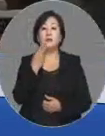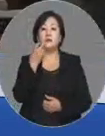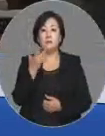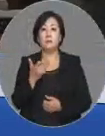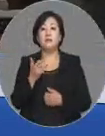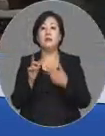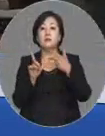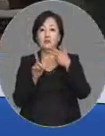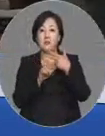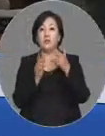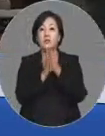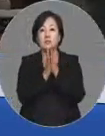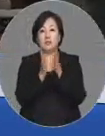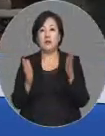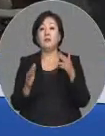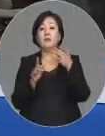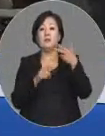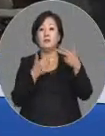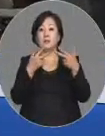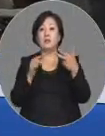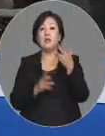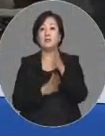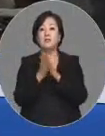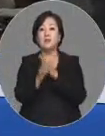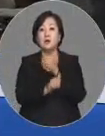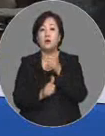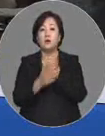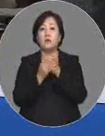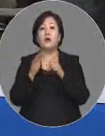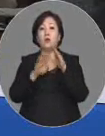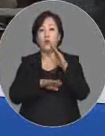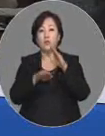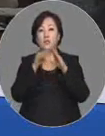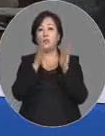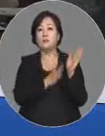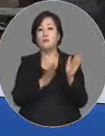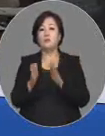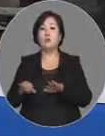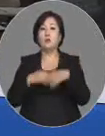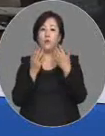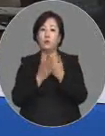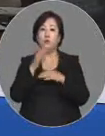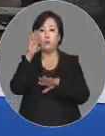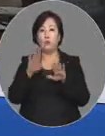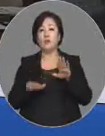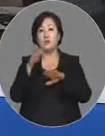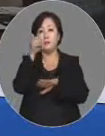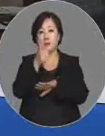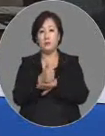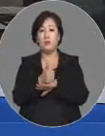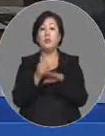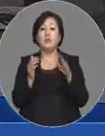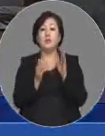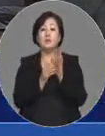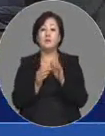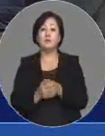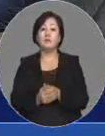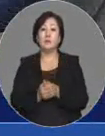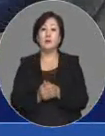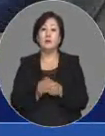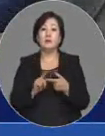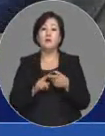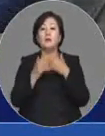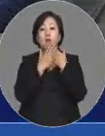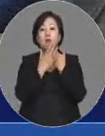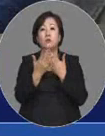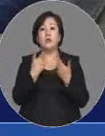2018년 7월 출범한 제7대 시의회의 공식 의사 일정이 오늘로 완전히 마무리됐습니다.